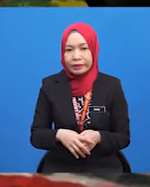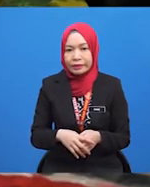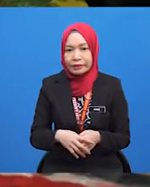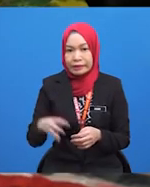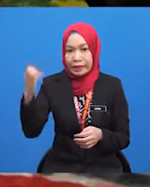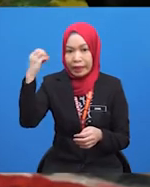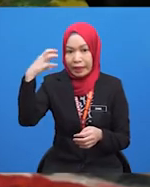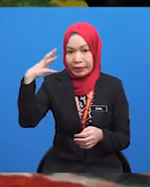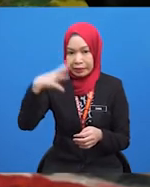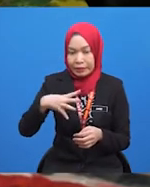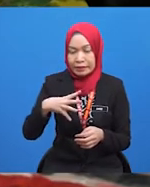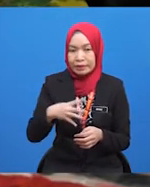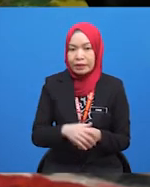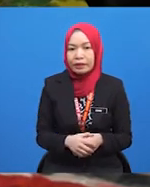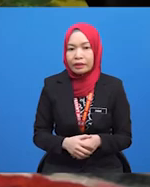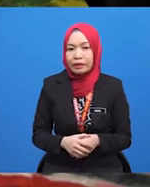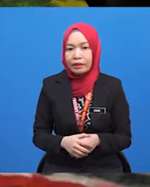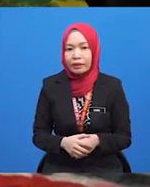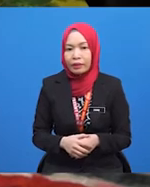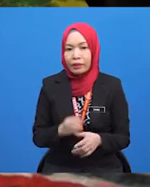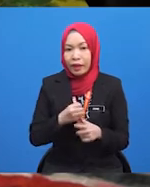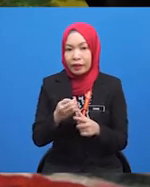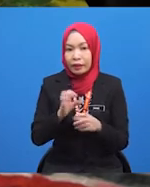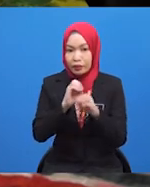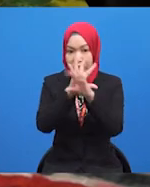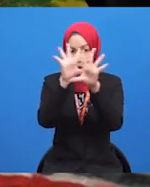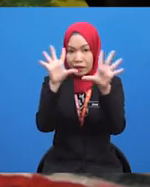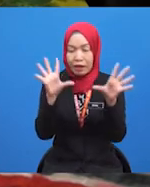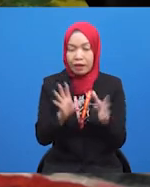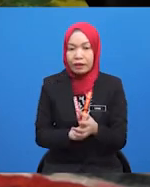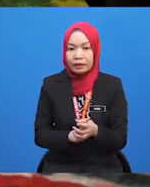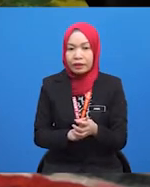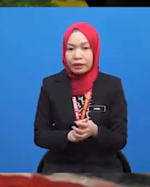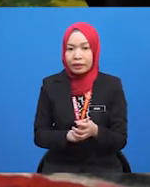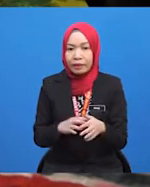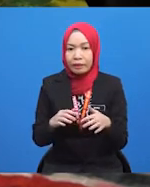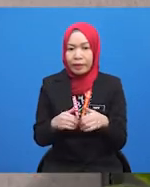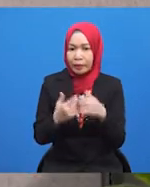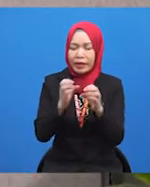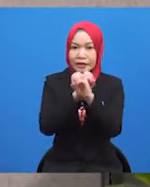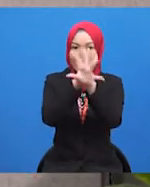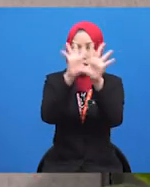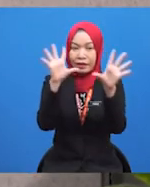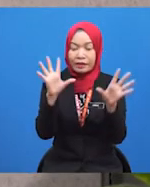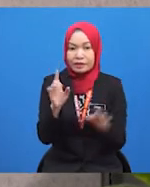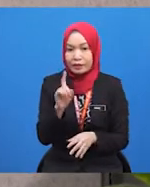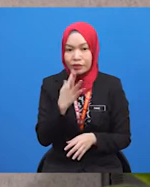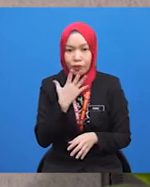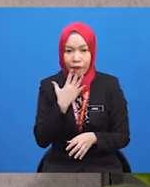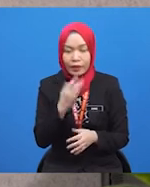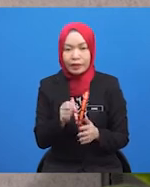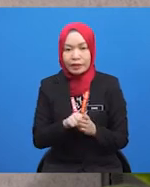Lightness ataupun kecerahan adalah tentang terangnya sesuatu warna.